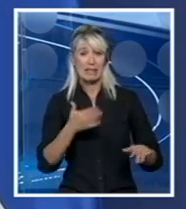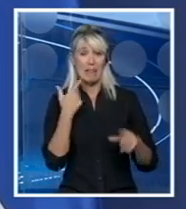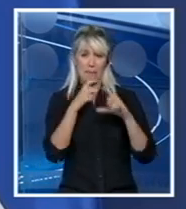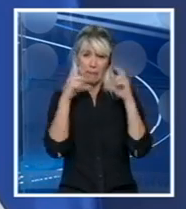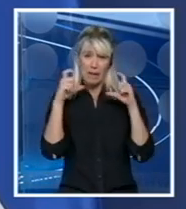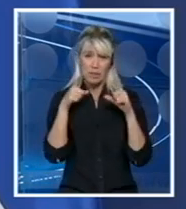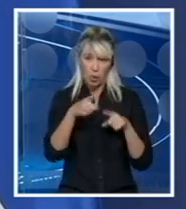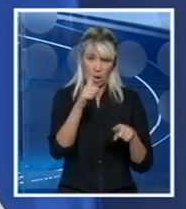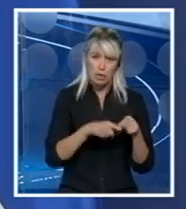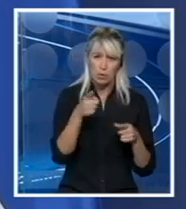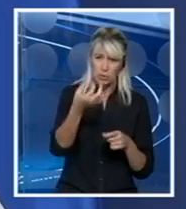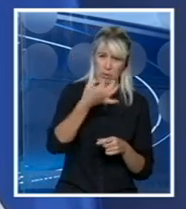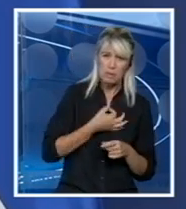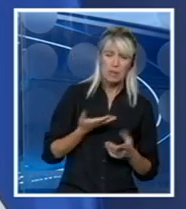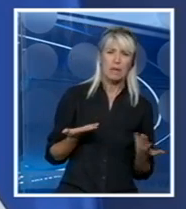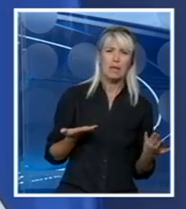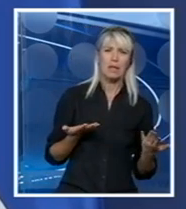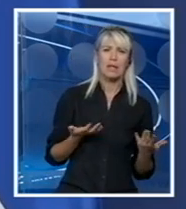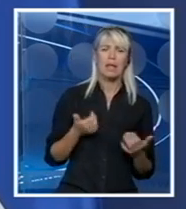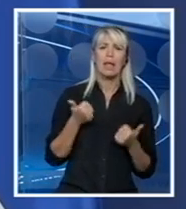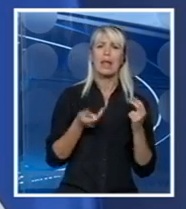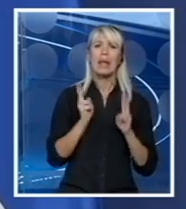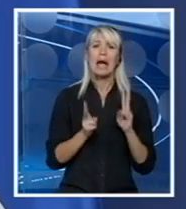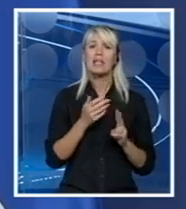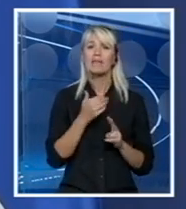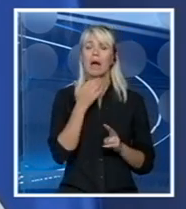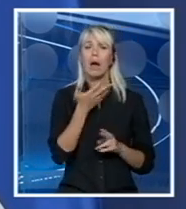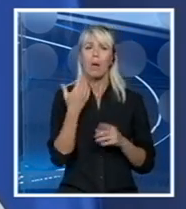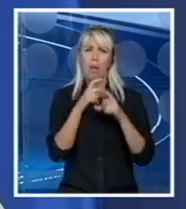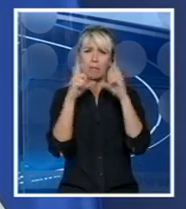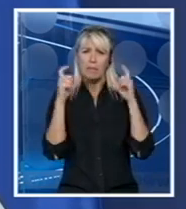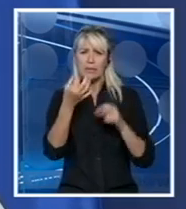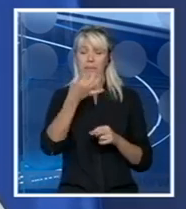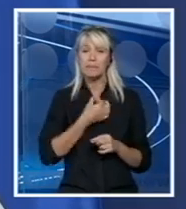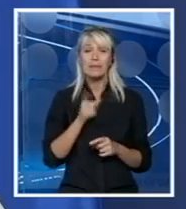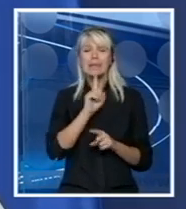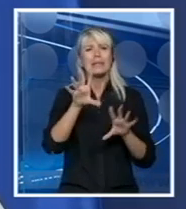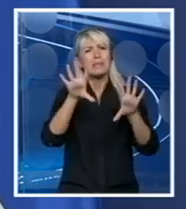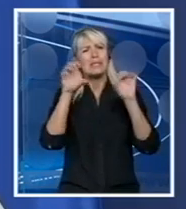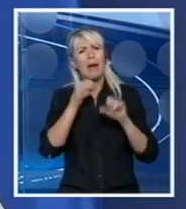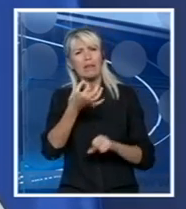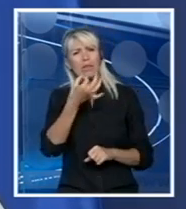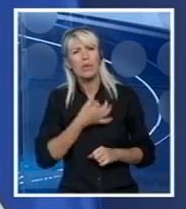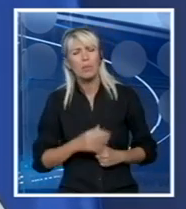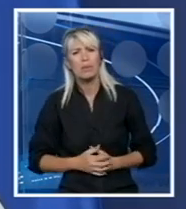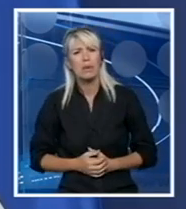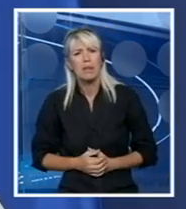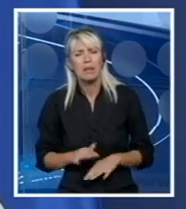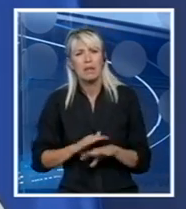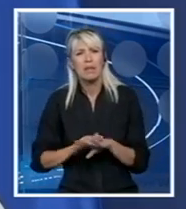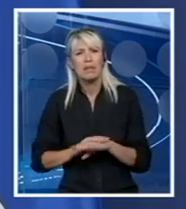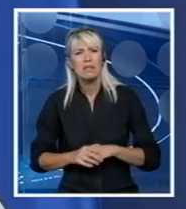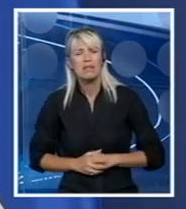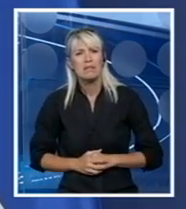biti kažnjeno? Ili nastavnici ako ne nose maske? Ne razumem pitanja onda. Ne, građane. Ne